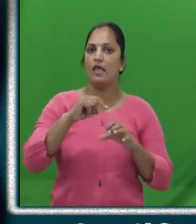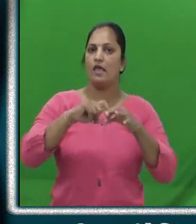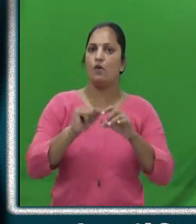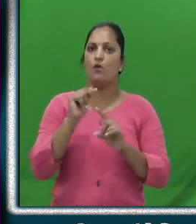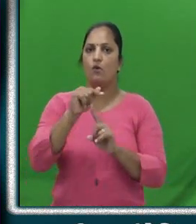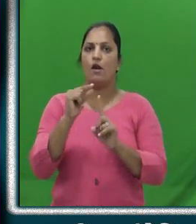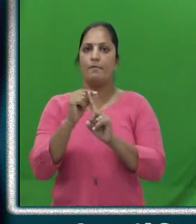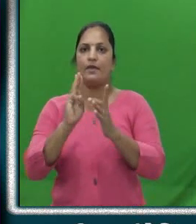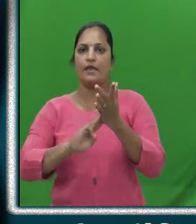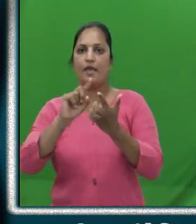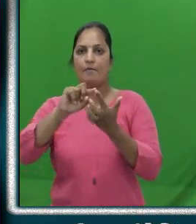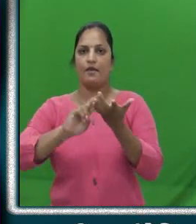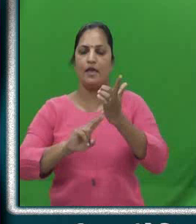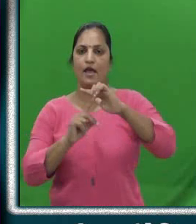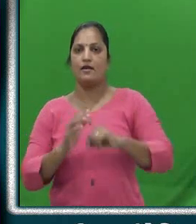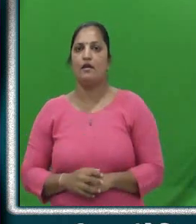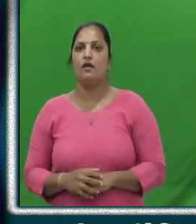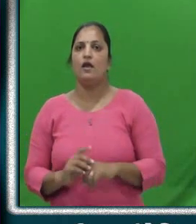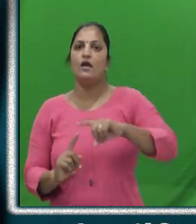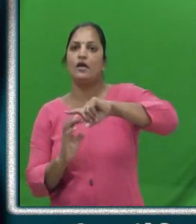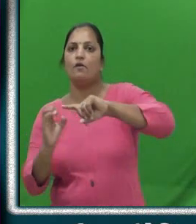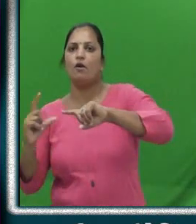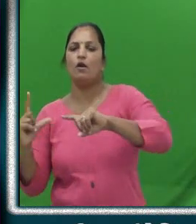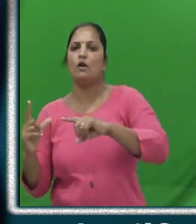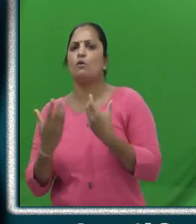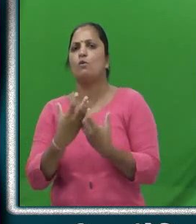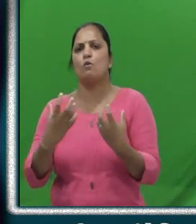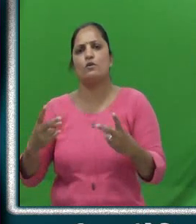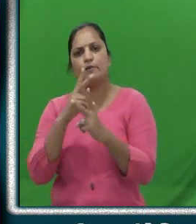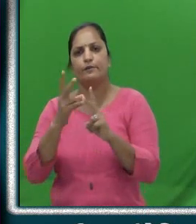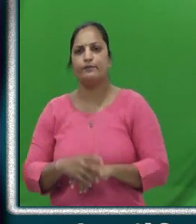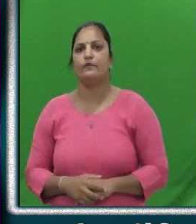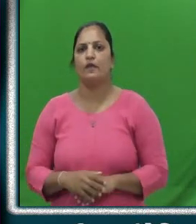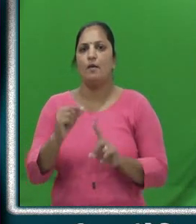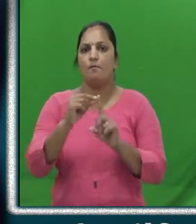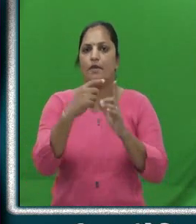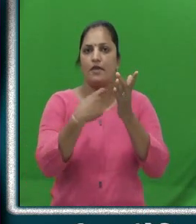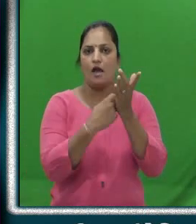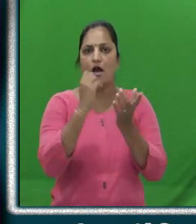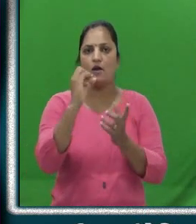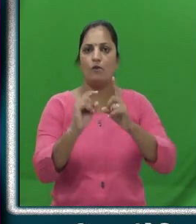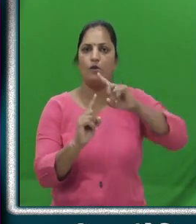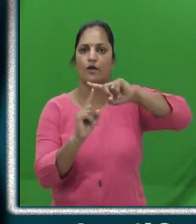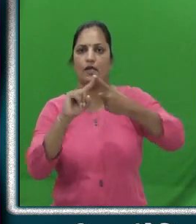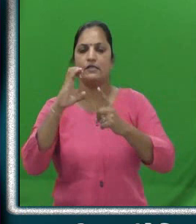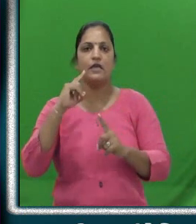इक्विपमेंट शू बोलाय ने इक्विपमेंट इक्विपमेंट एटले टूल साधन